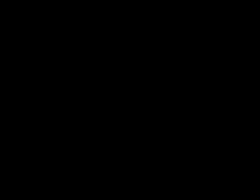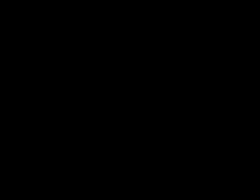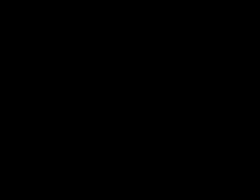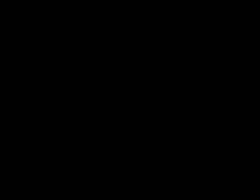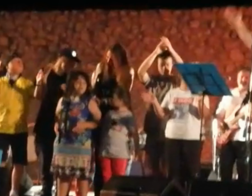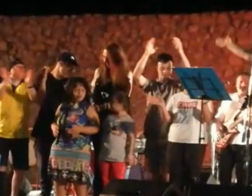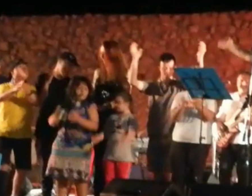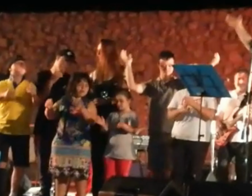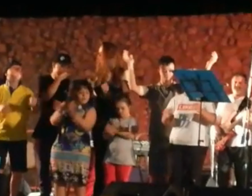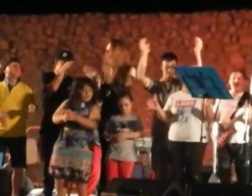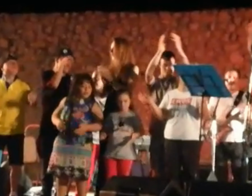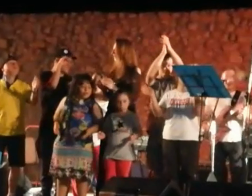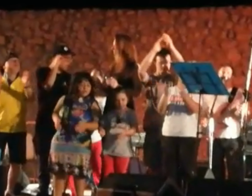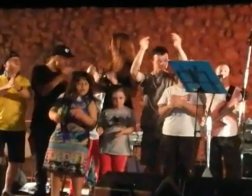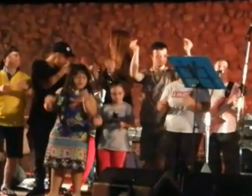eh?